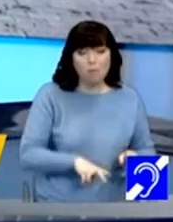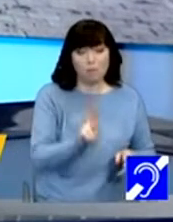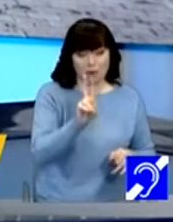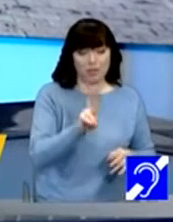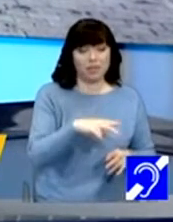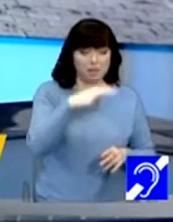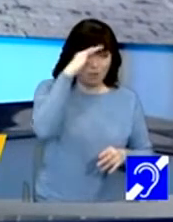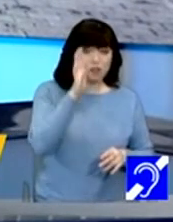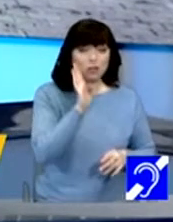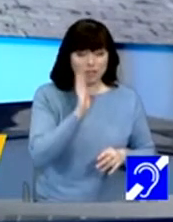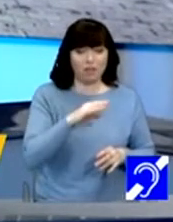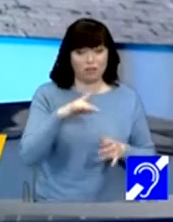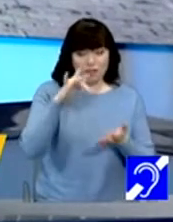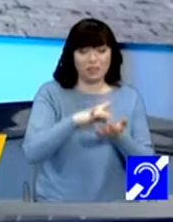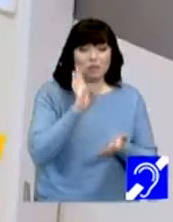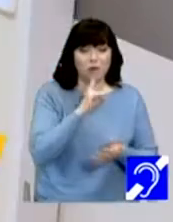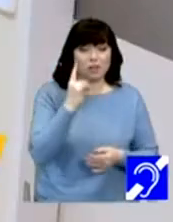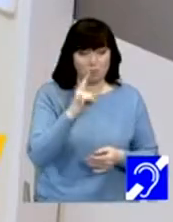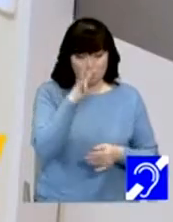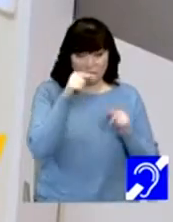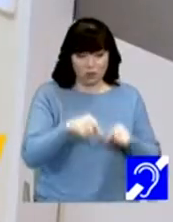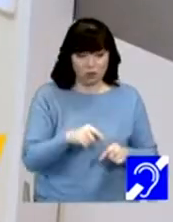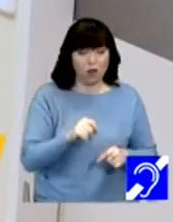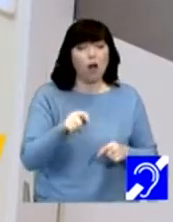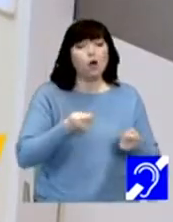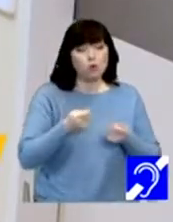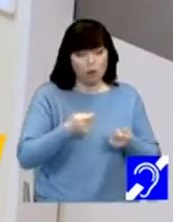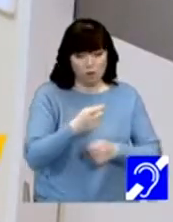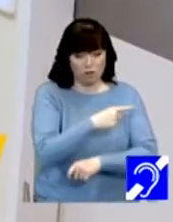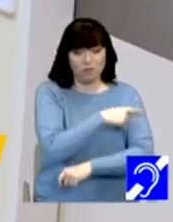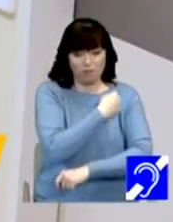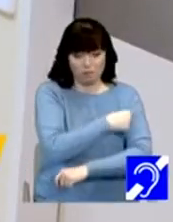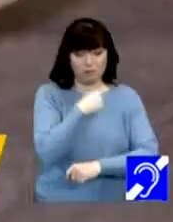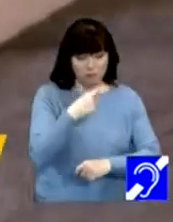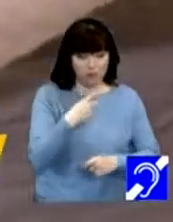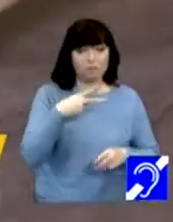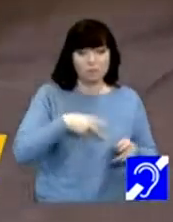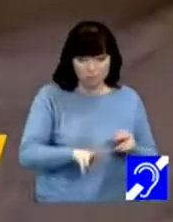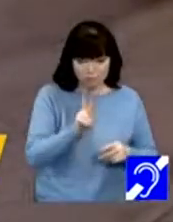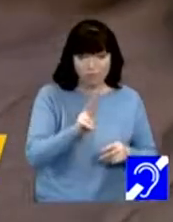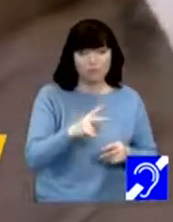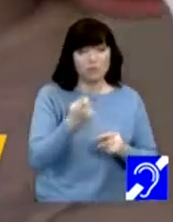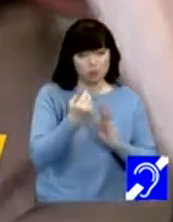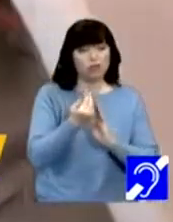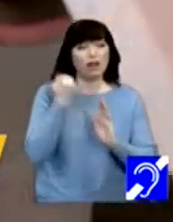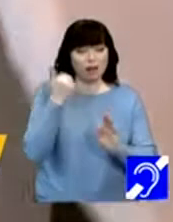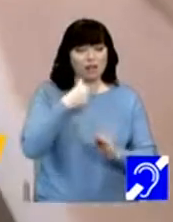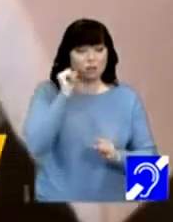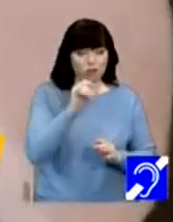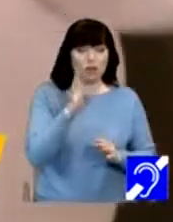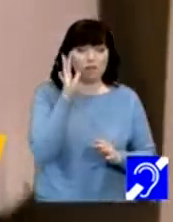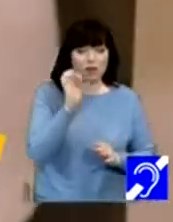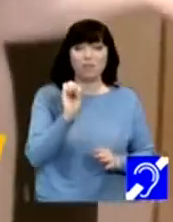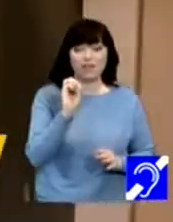la Institutul Mamei și Copilului din Chișinău. Potrivit administrației spitalului, gemenii au venit pe lume prematur ieri la ora